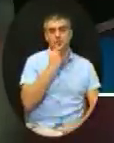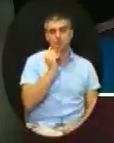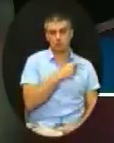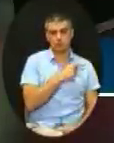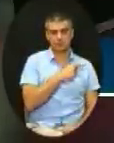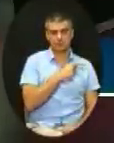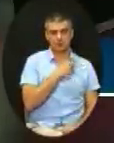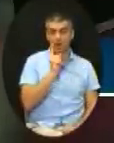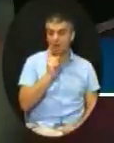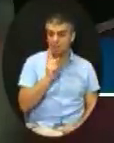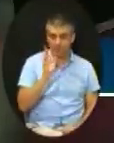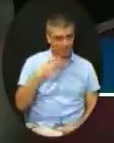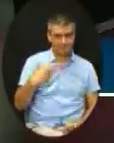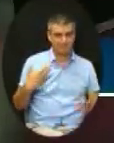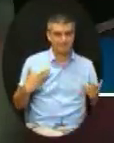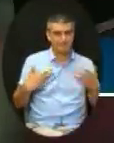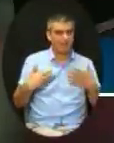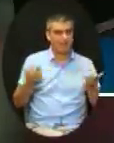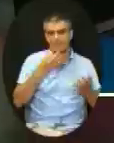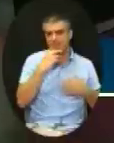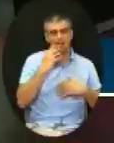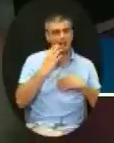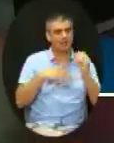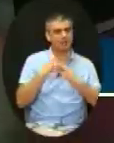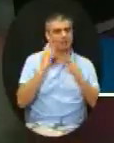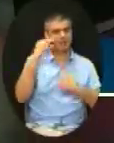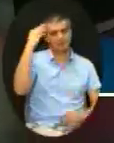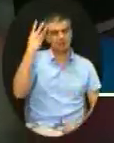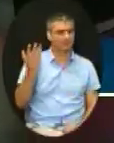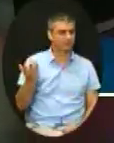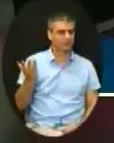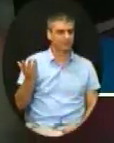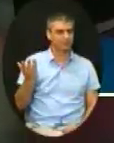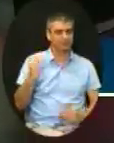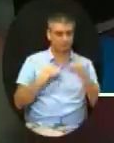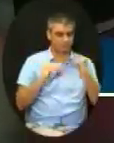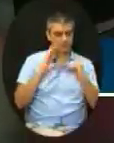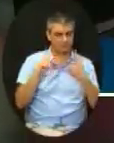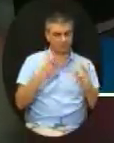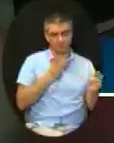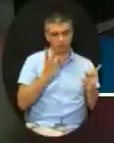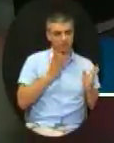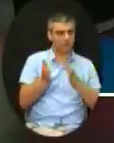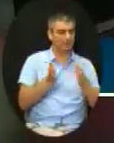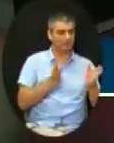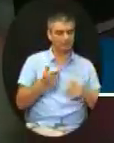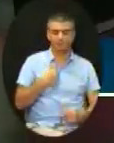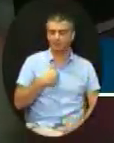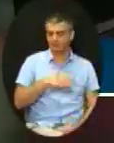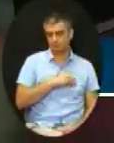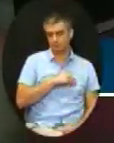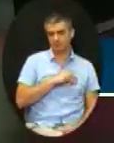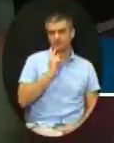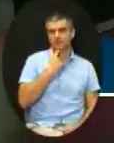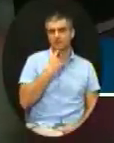היהודי, אבל גם אין היתרי בנייה לפלסטינים, כלומר, הפרופורציות פה צריכות לעבוד לשני הכיוונים, לא? אני מסכים, אבל